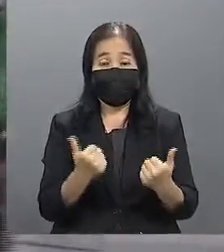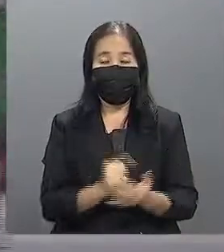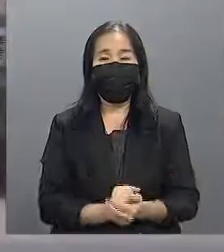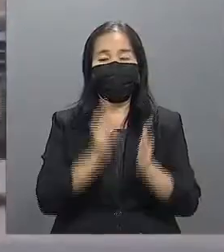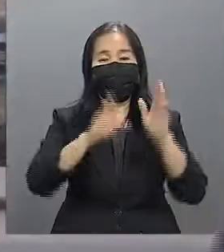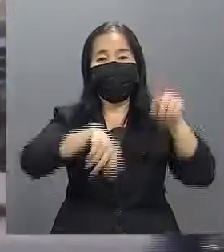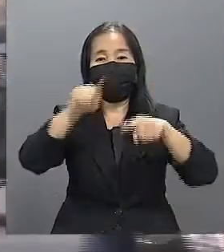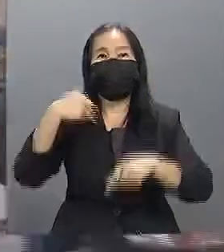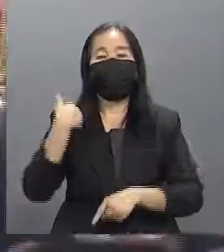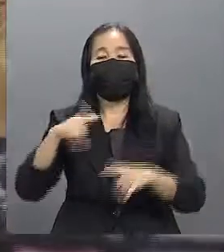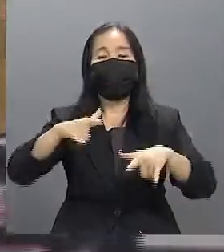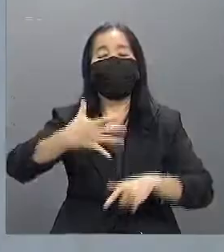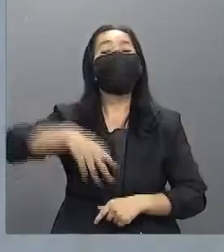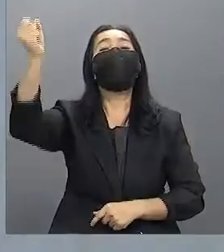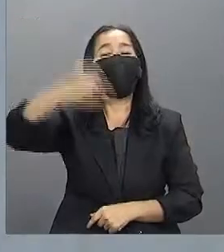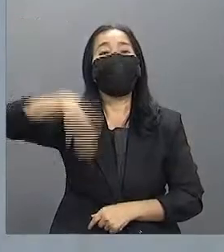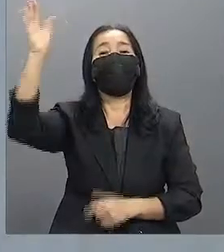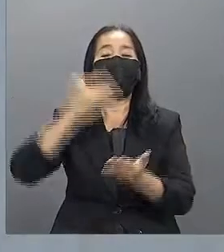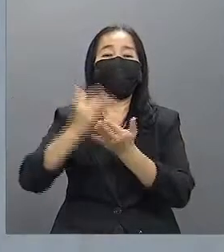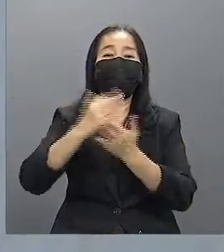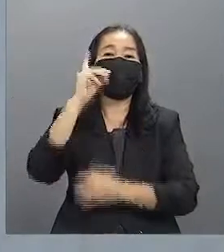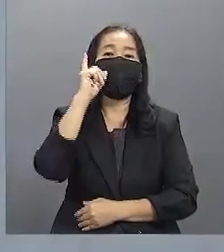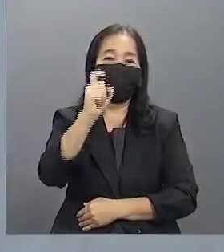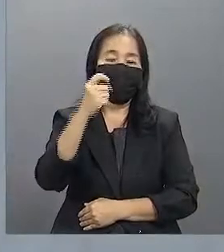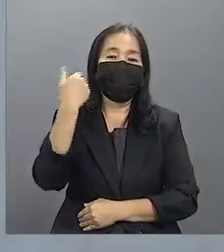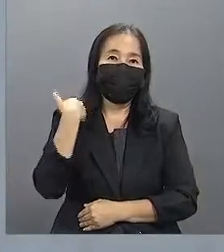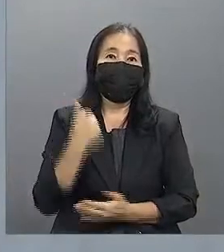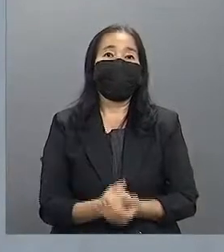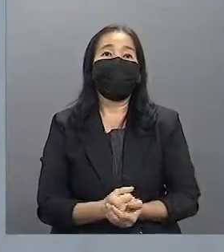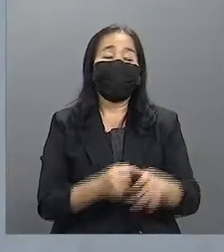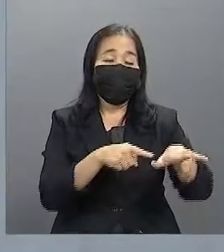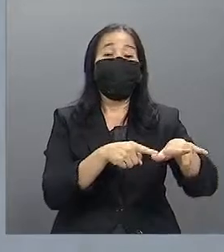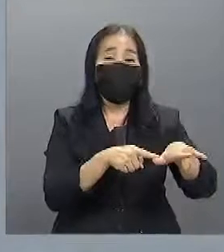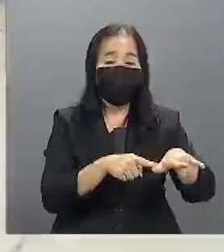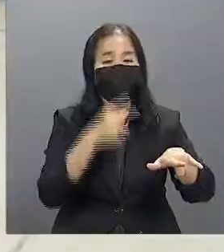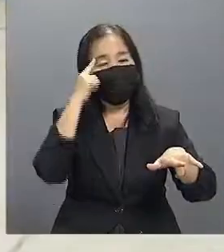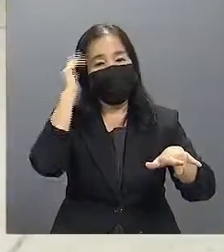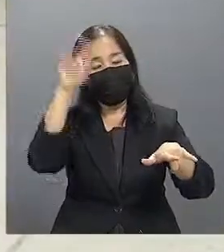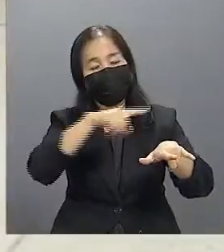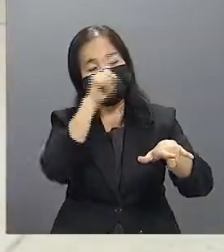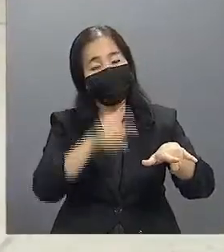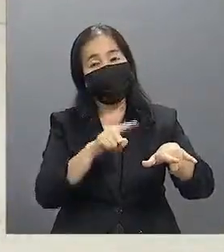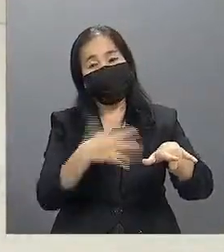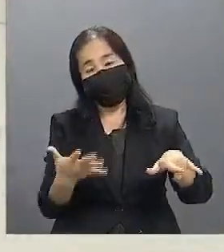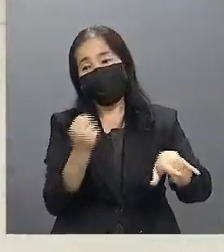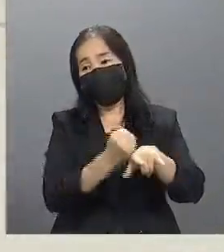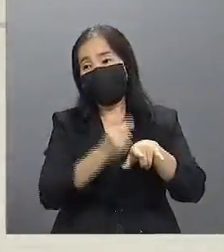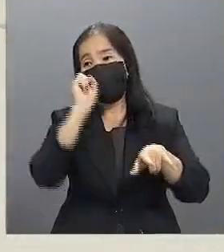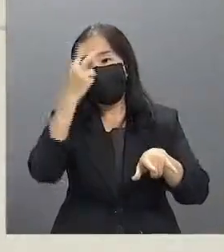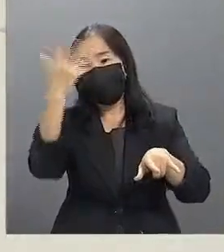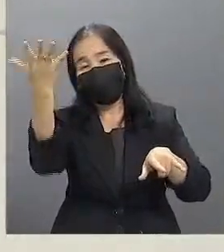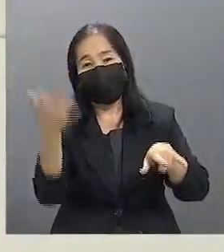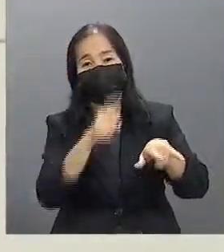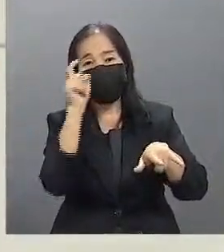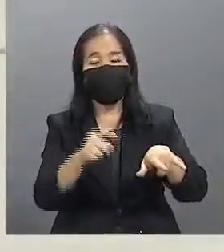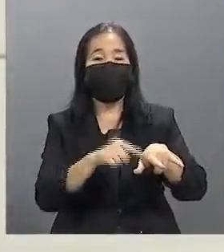ยึดไปเพราะส่งไม่ไหวที่ยังอยู่ก็ไม่รู้ว่าจะได้กลับไปประกอบอาชีพรับจ้างส่งผู้โดยสารได้เมื่อ